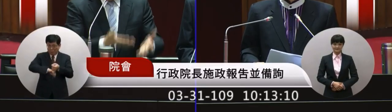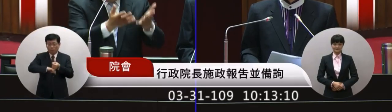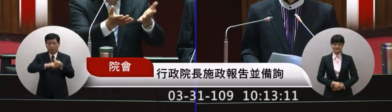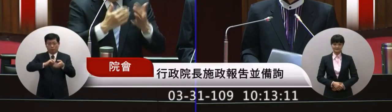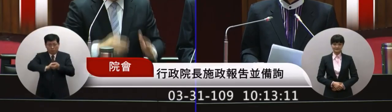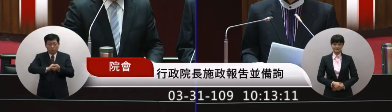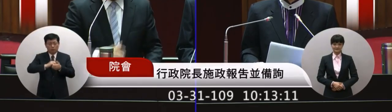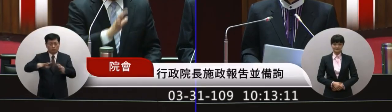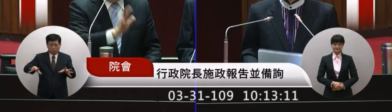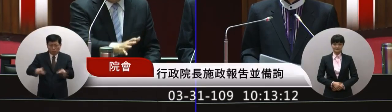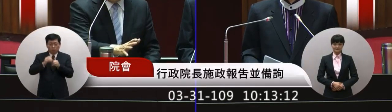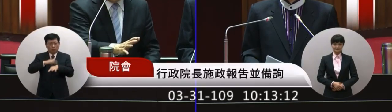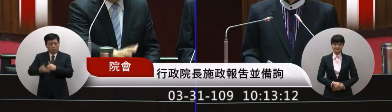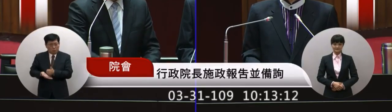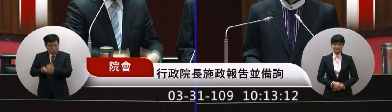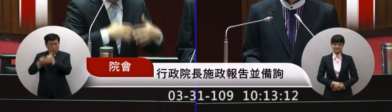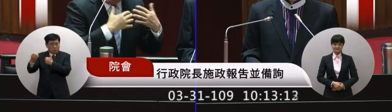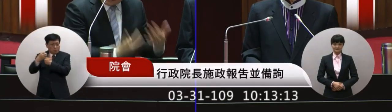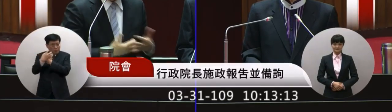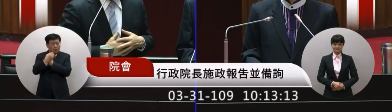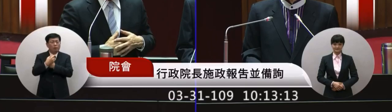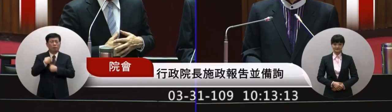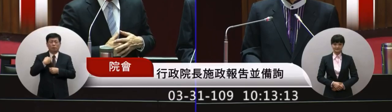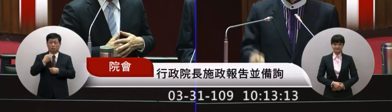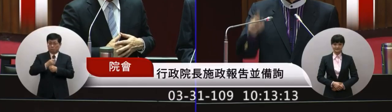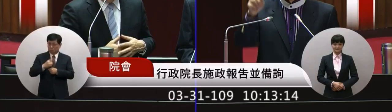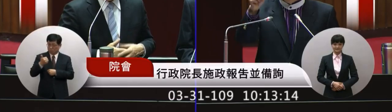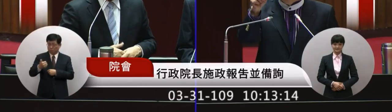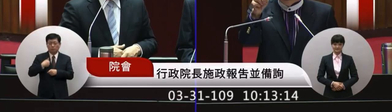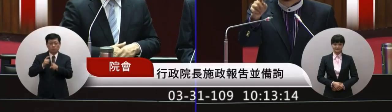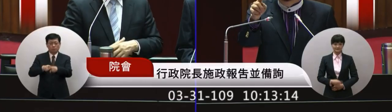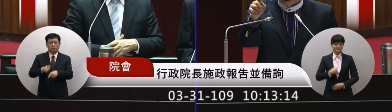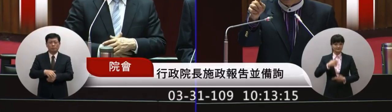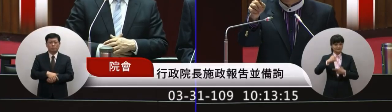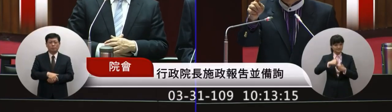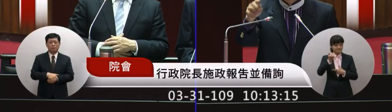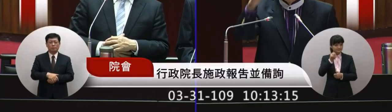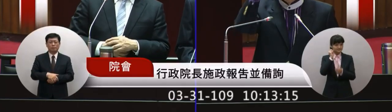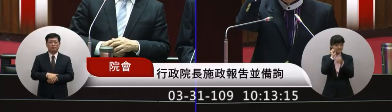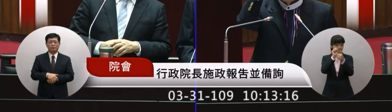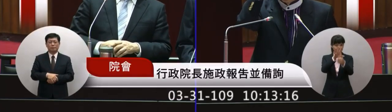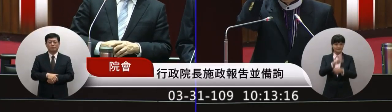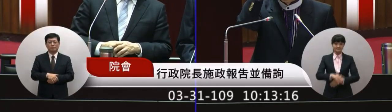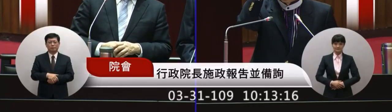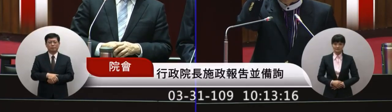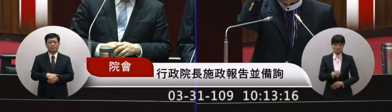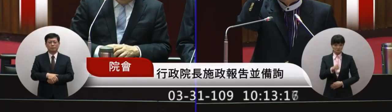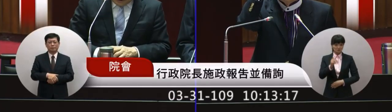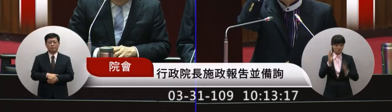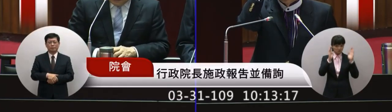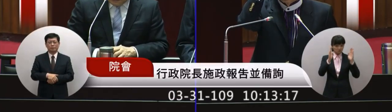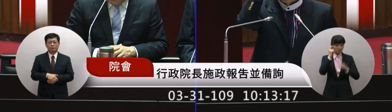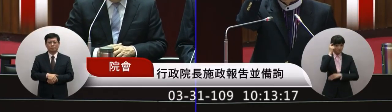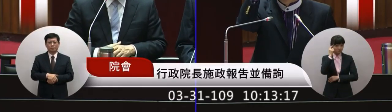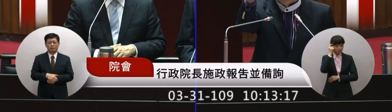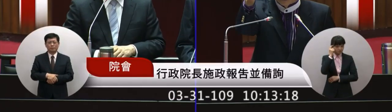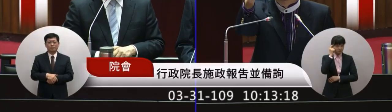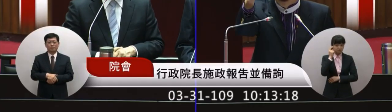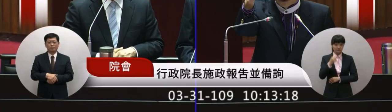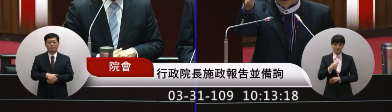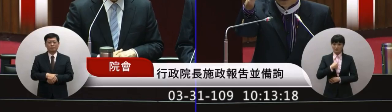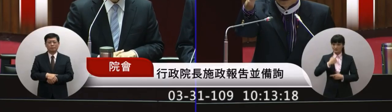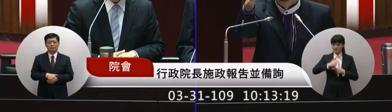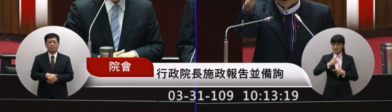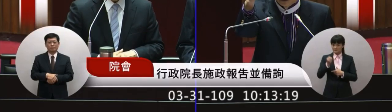盘。啊，我咧尊重各方面的意见，看安怎做较好。 我是建议你啦，哈，认真思考。我强